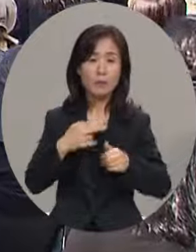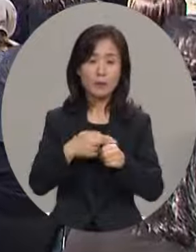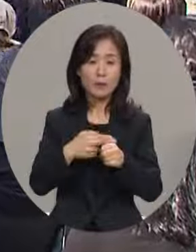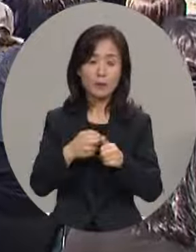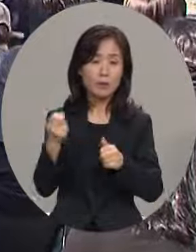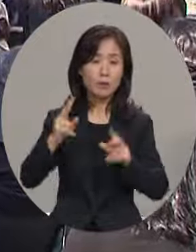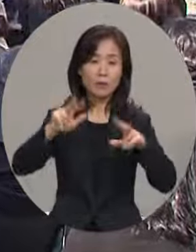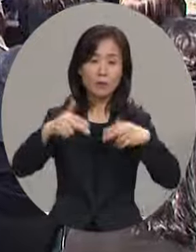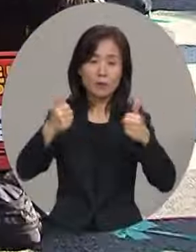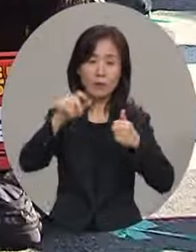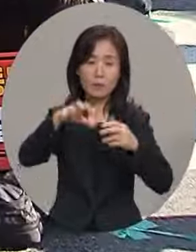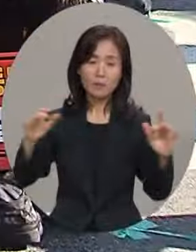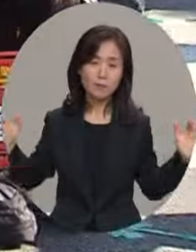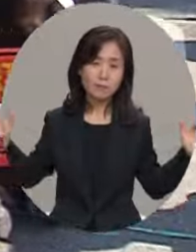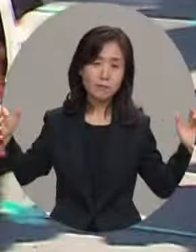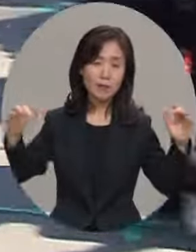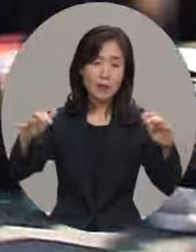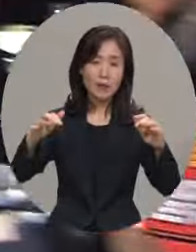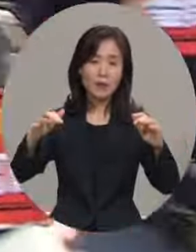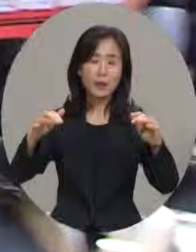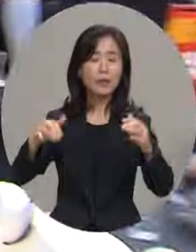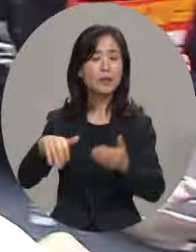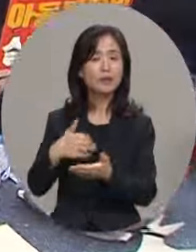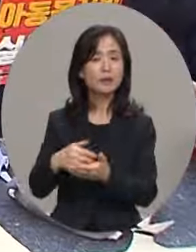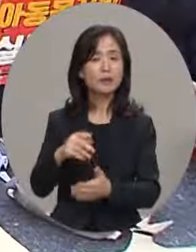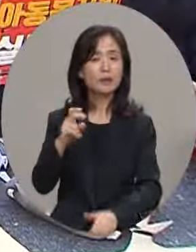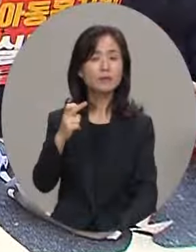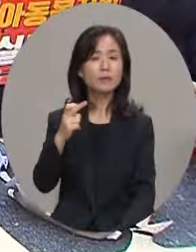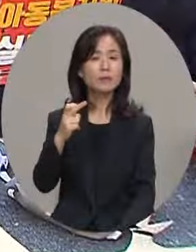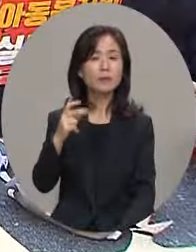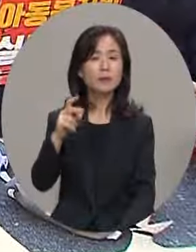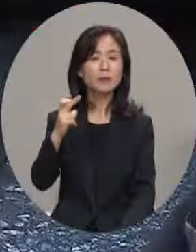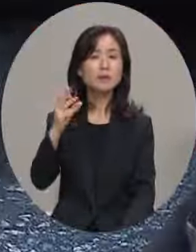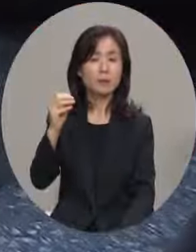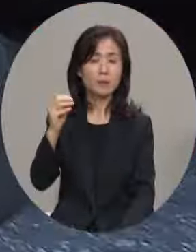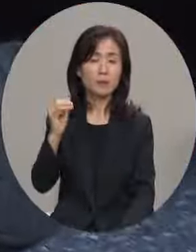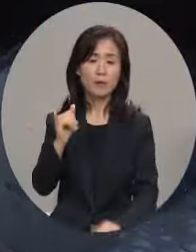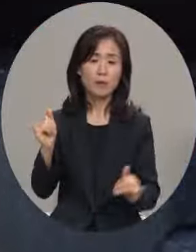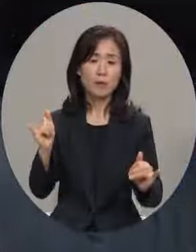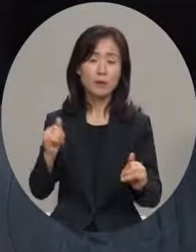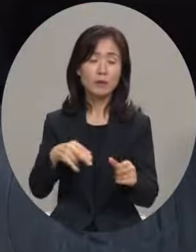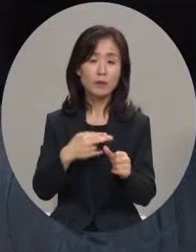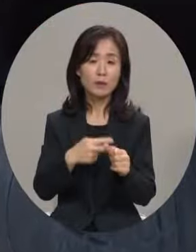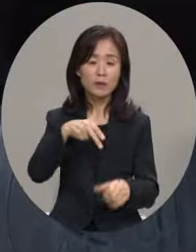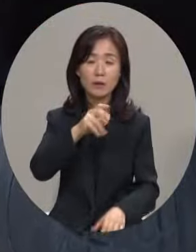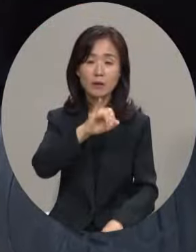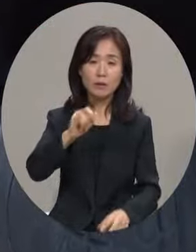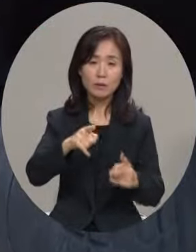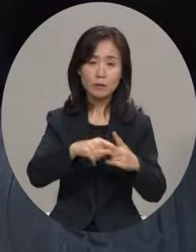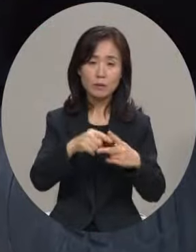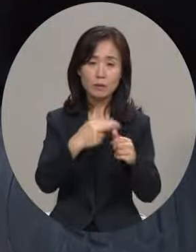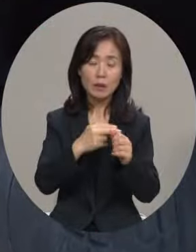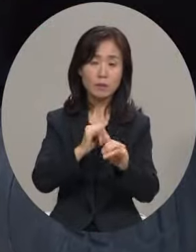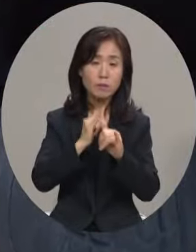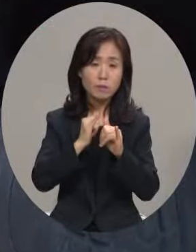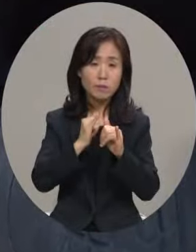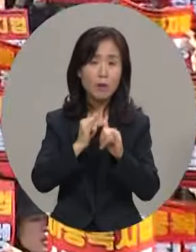국회 앞에 모였습니다. 주최 측 추산 12만 명입니다. 교사들은 서희초 교사 죽음에 대한